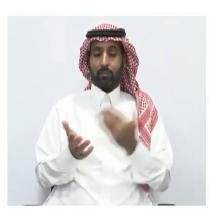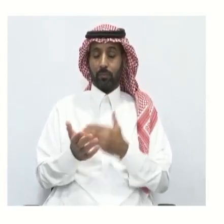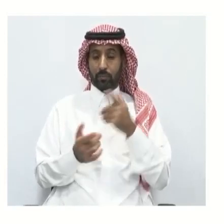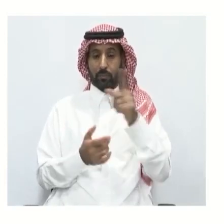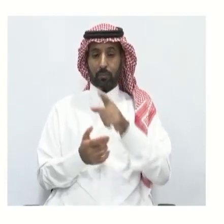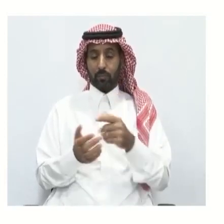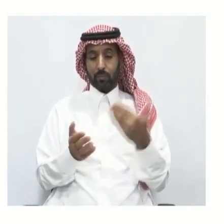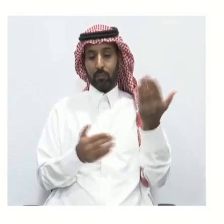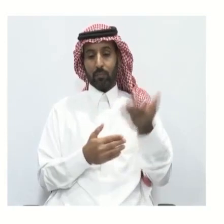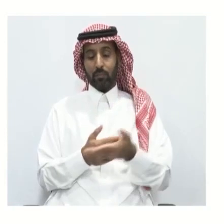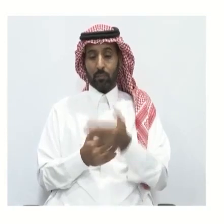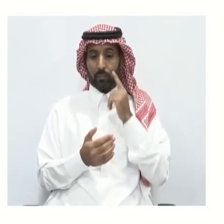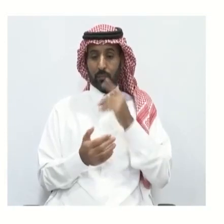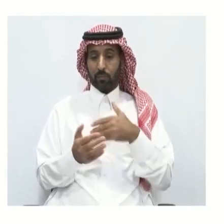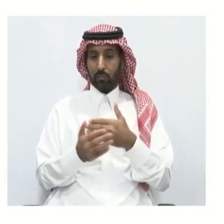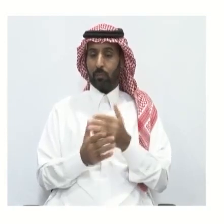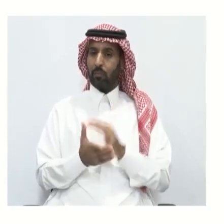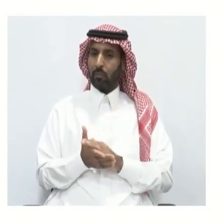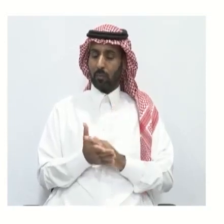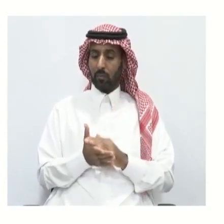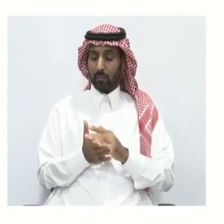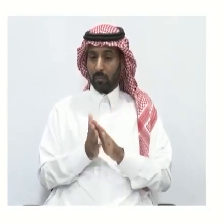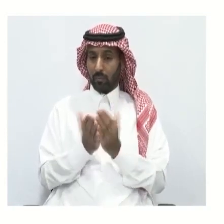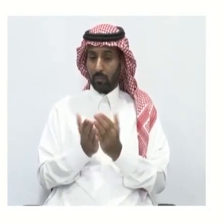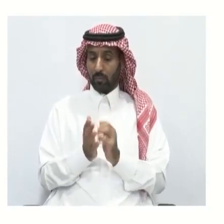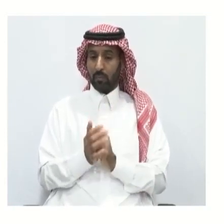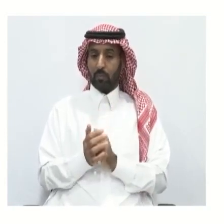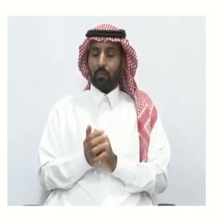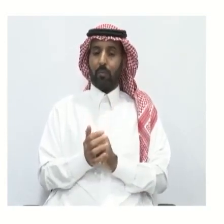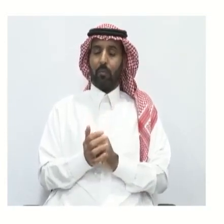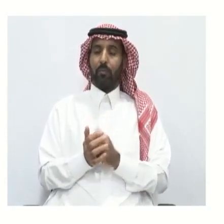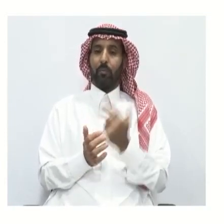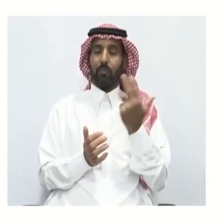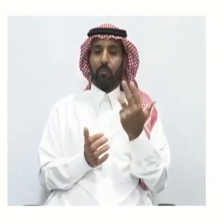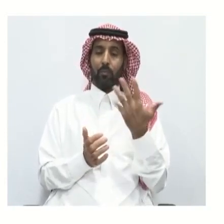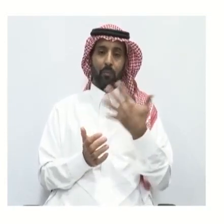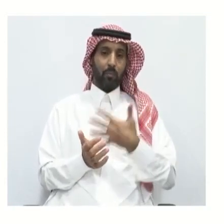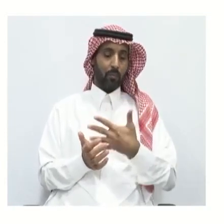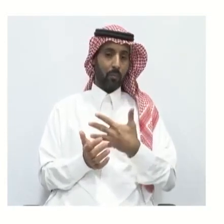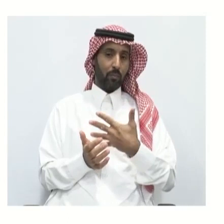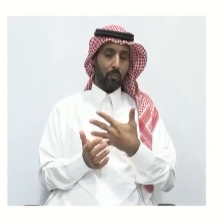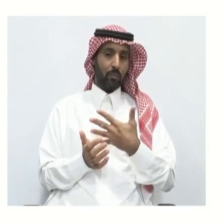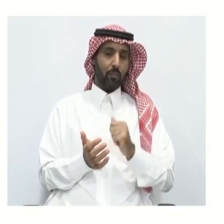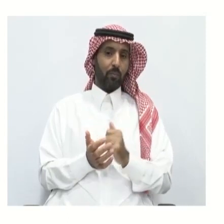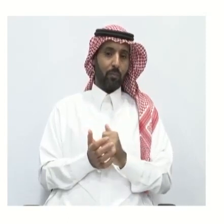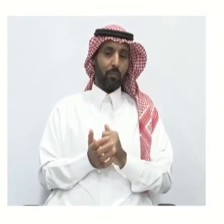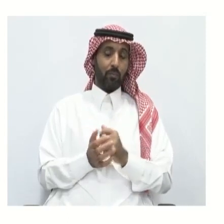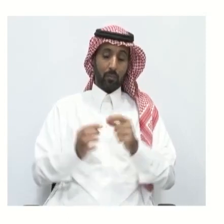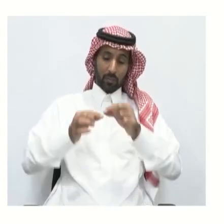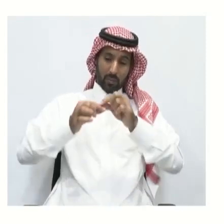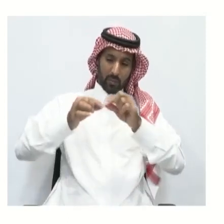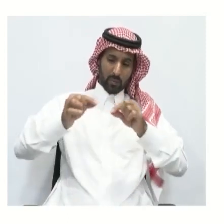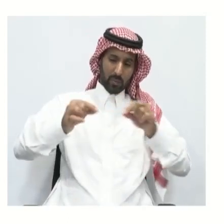السؤال الذي يليه سؤال التحفيز لديك في الكتاب المدرسي سؤال 58 تحفيز عند وضع سلك من